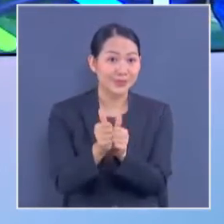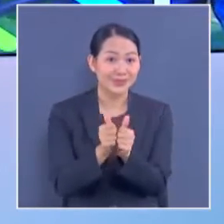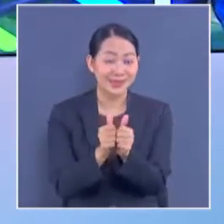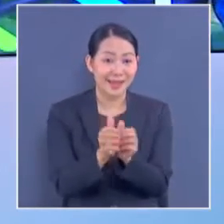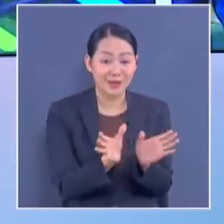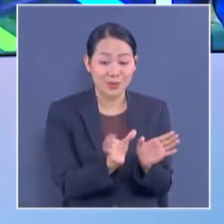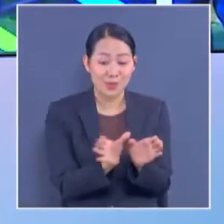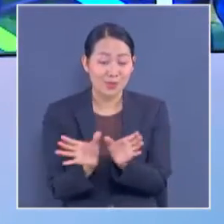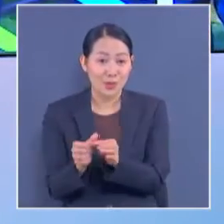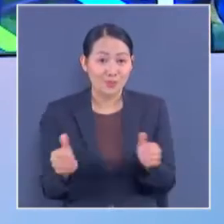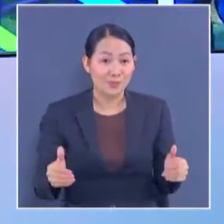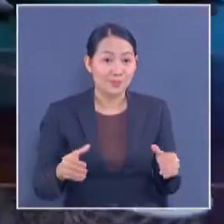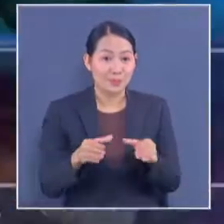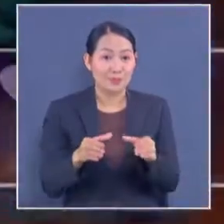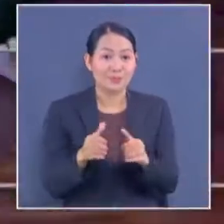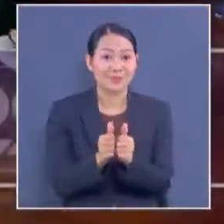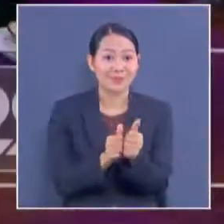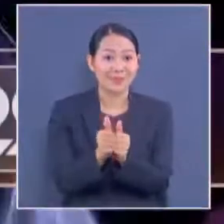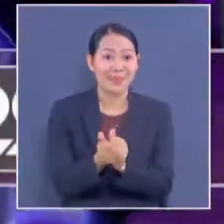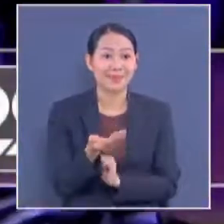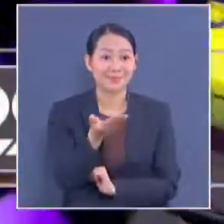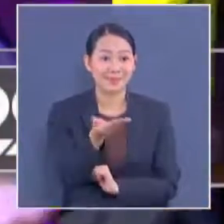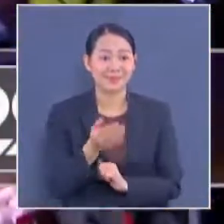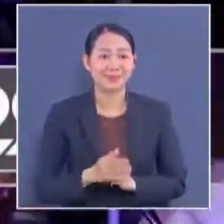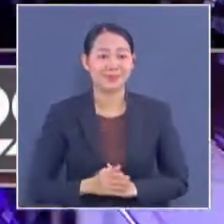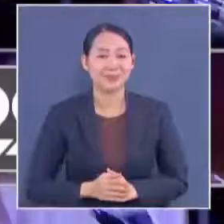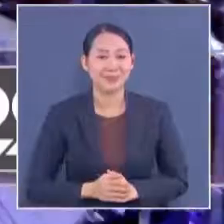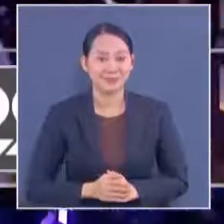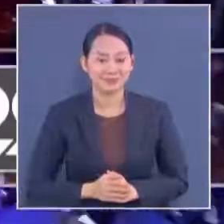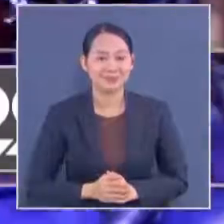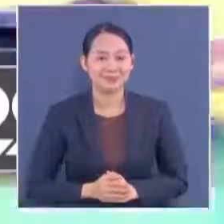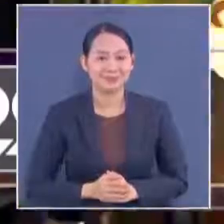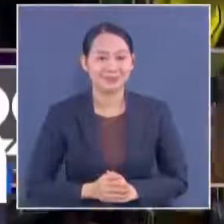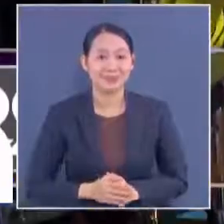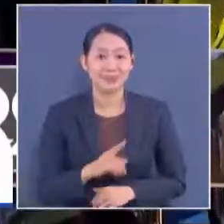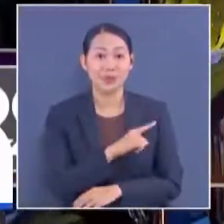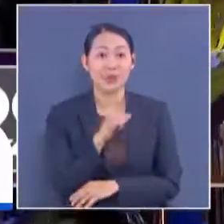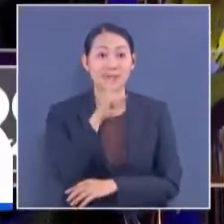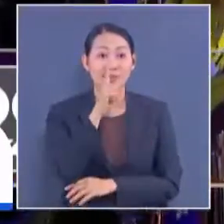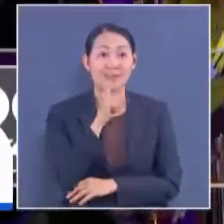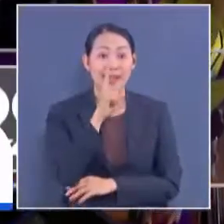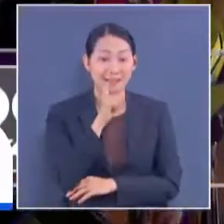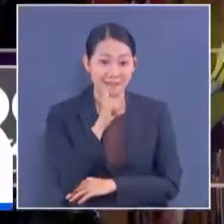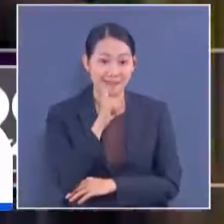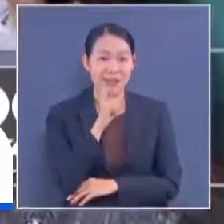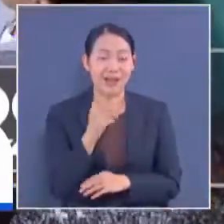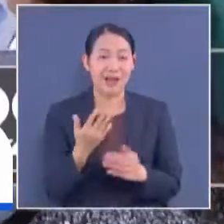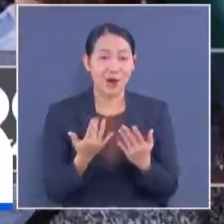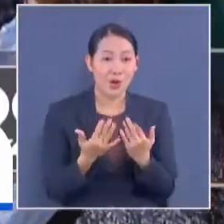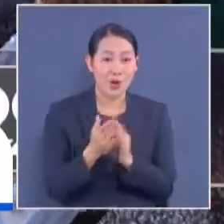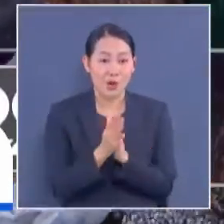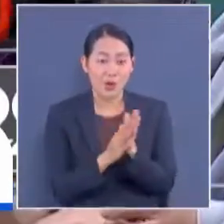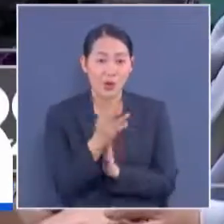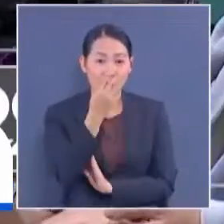การฮอลลีวูดเกมไนท์ไทยแลนด์ค่ะรายการฮอลลีวูดเกมไนท์ไทยแลนด์วันอาทิตย์นี้ต้อนรับเดือนธันวาคมด้วย2ทีมค